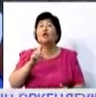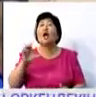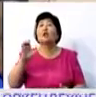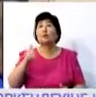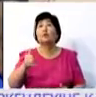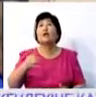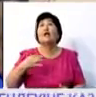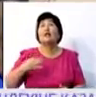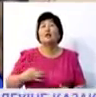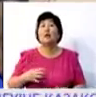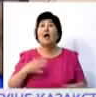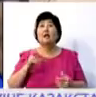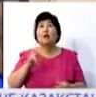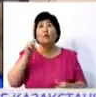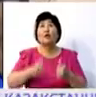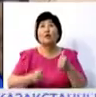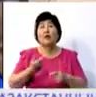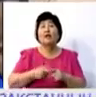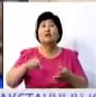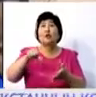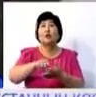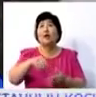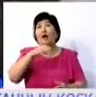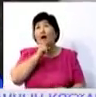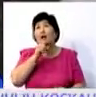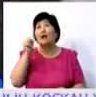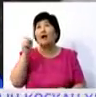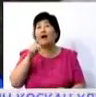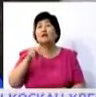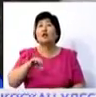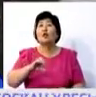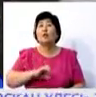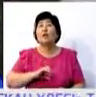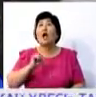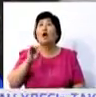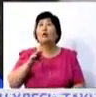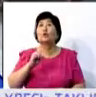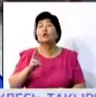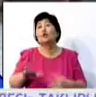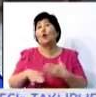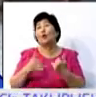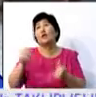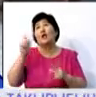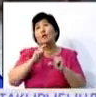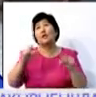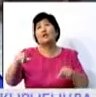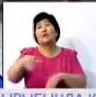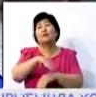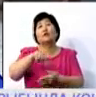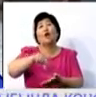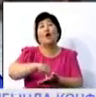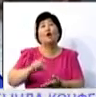күнге әзірлікпен келіп, білім бәйгесіне қосылды. Атасы алтын белгіге үміткер Аружан үшін қолдау білдіріп, мектеп сыртында күтіп